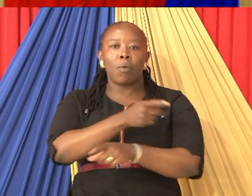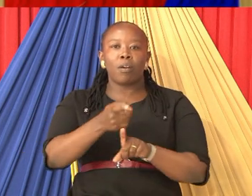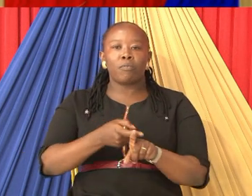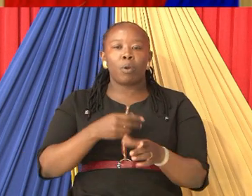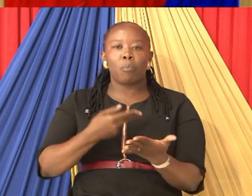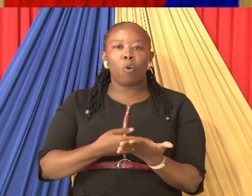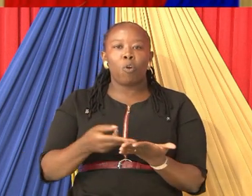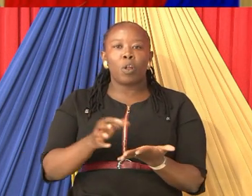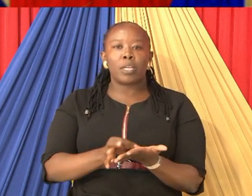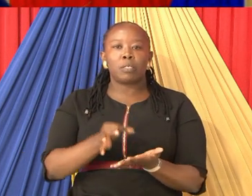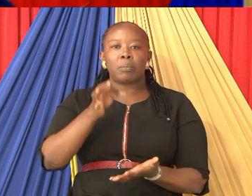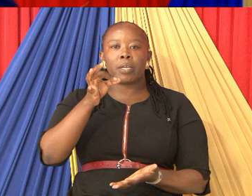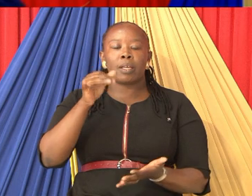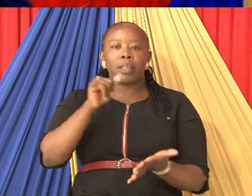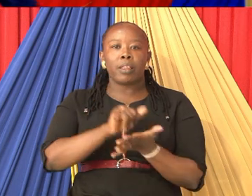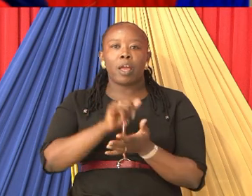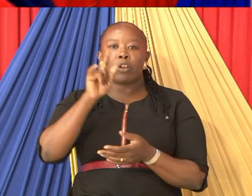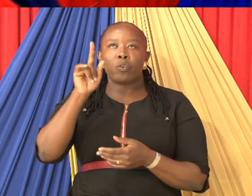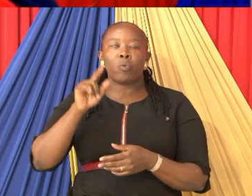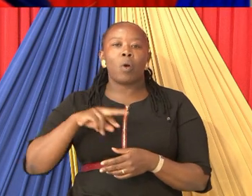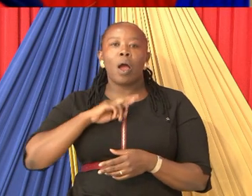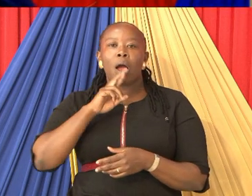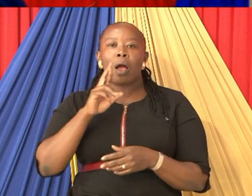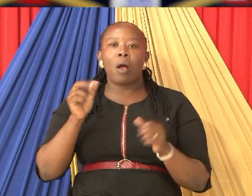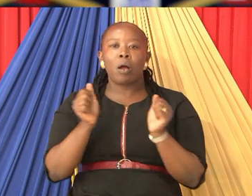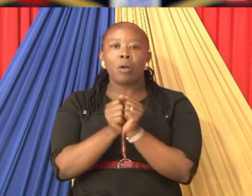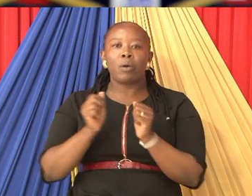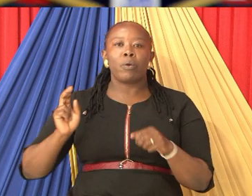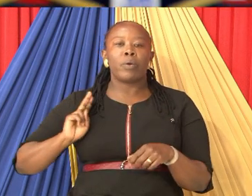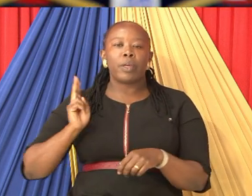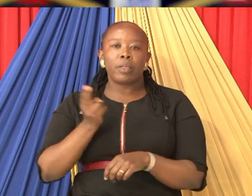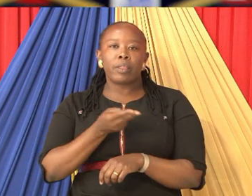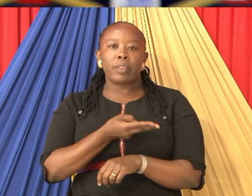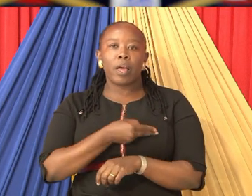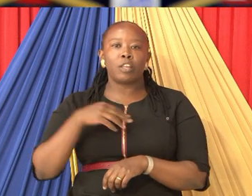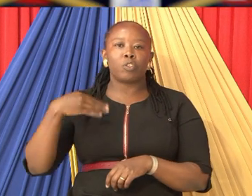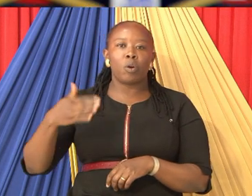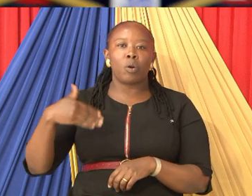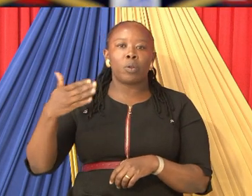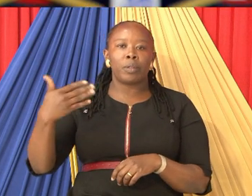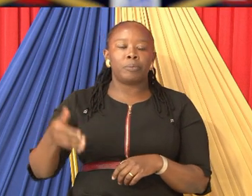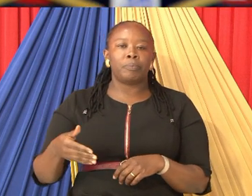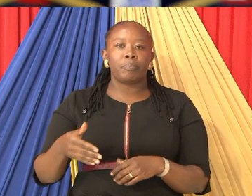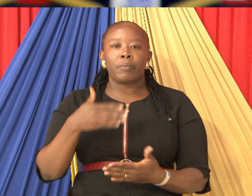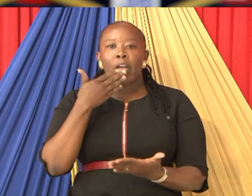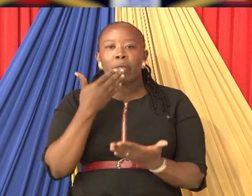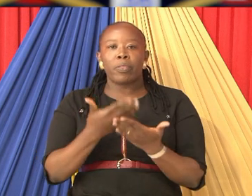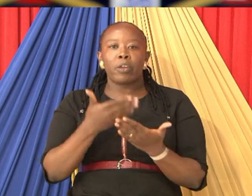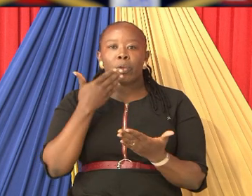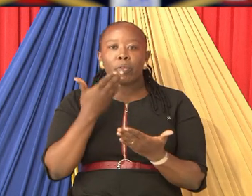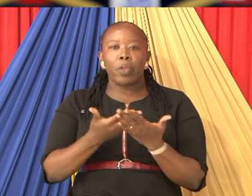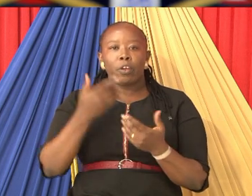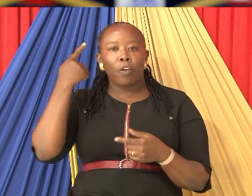nasi. Twasema ni asante. Twasema ni asante kwa sababu ya zile mambo